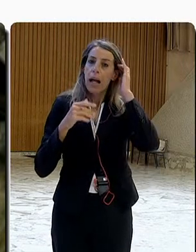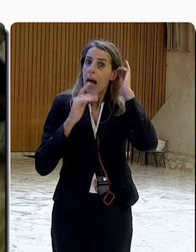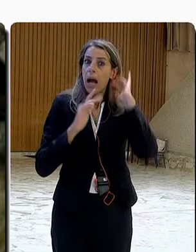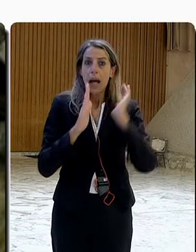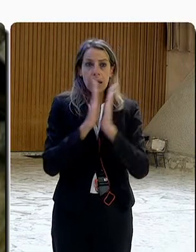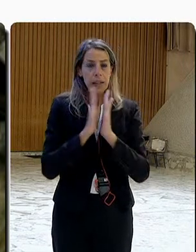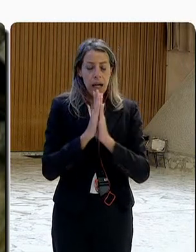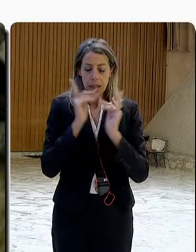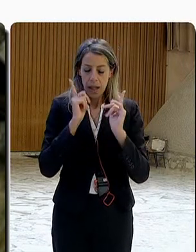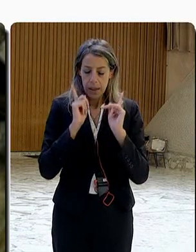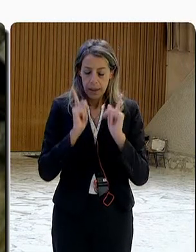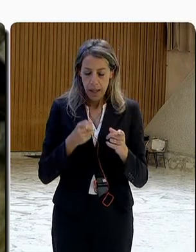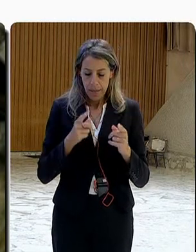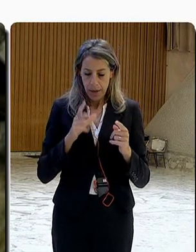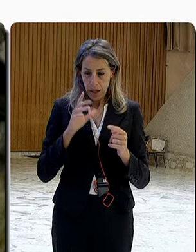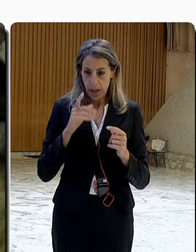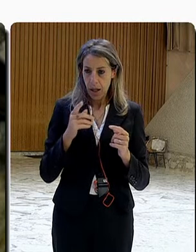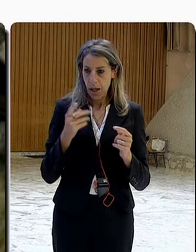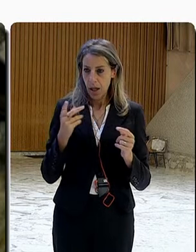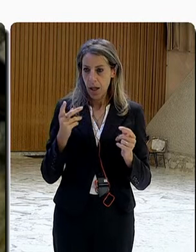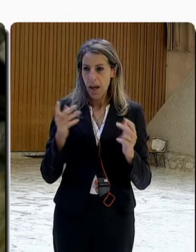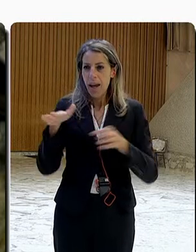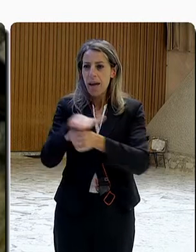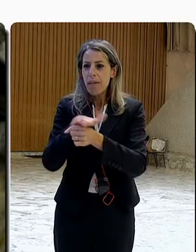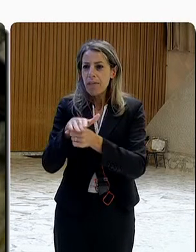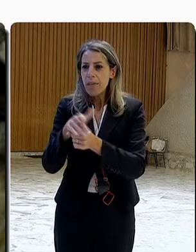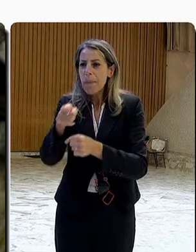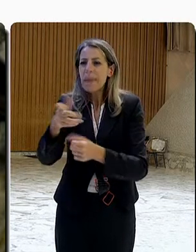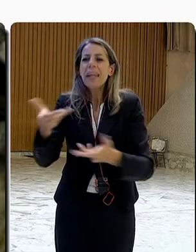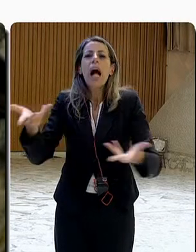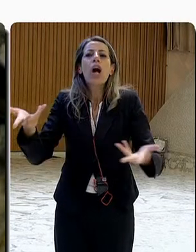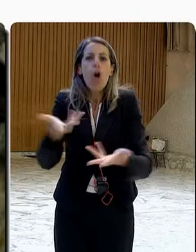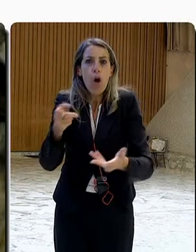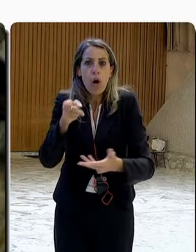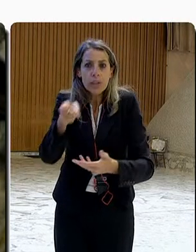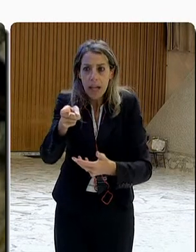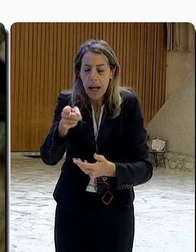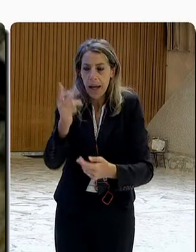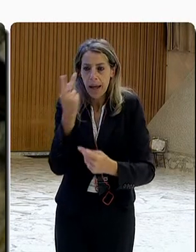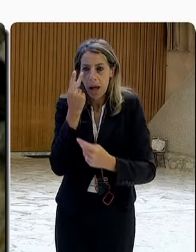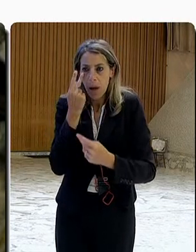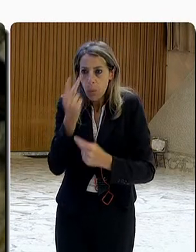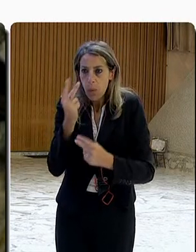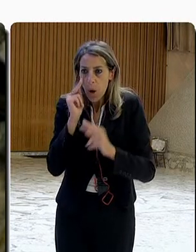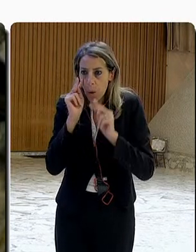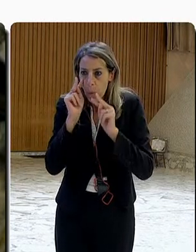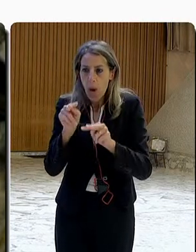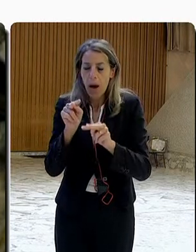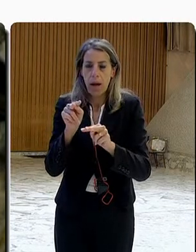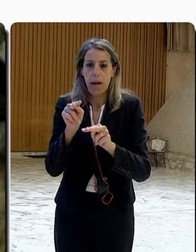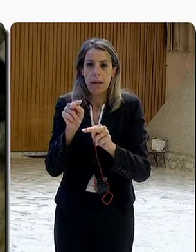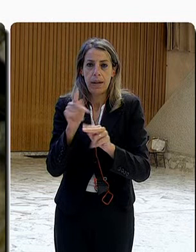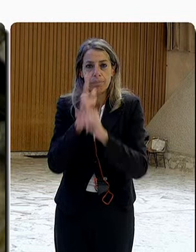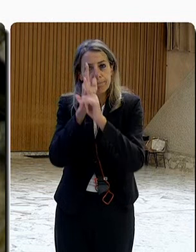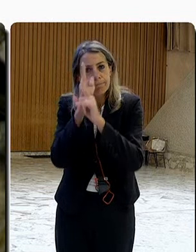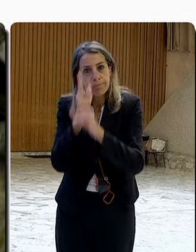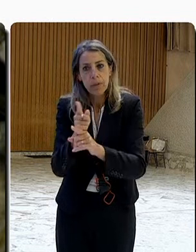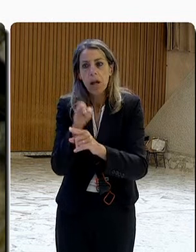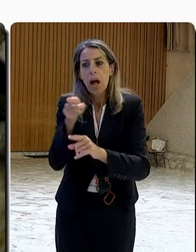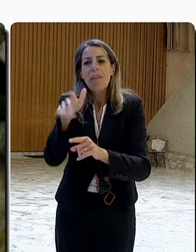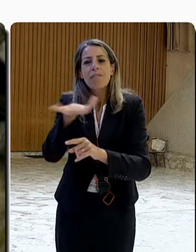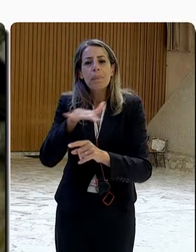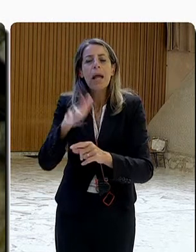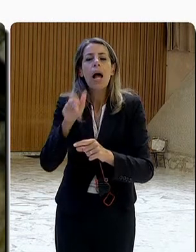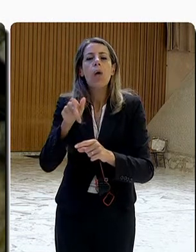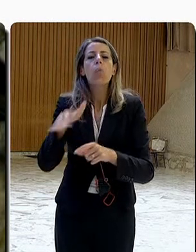mosse sempre da ciò che la famiglia è: un luogo d'accoglienza e